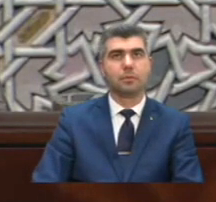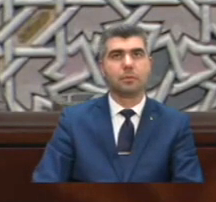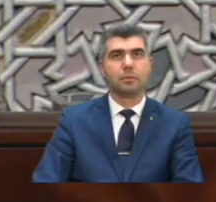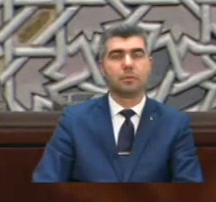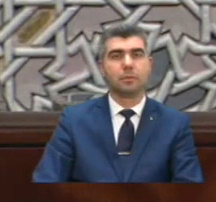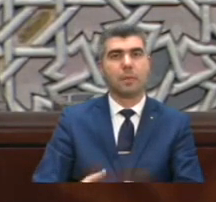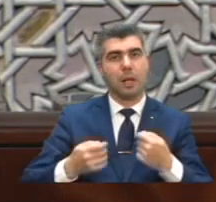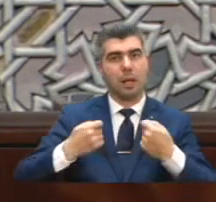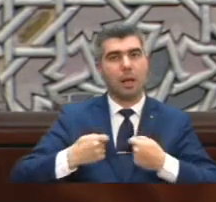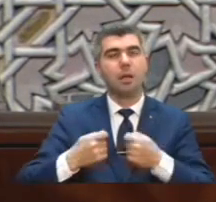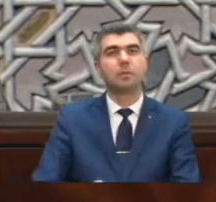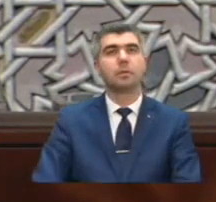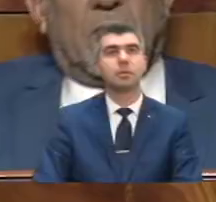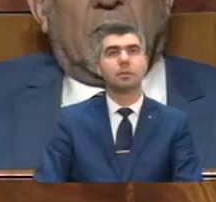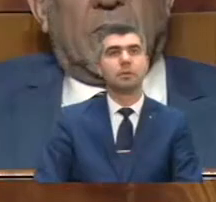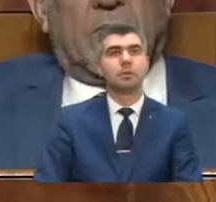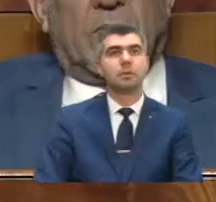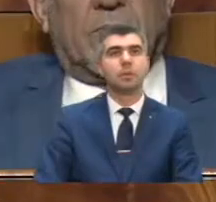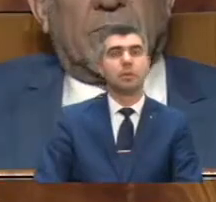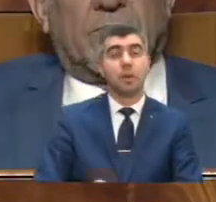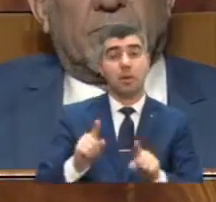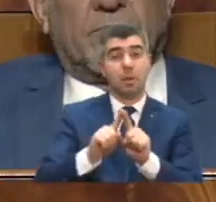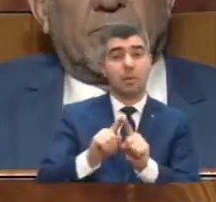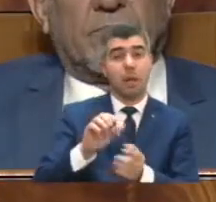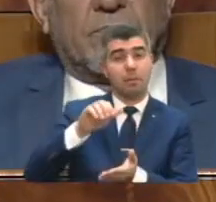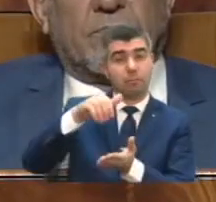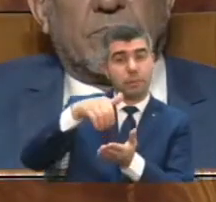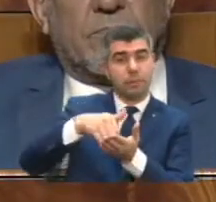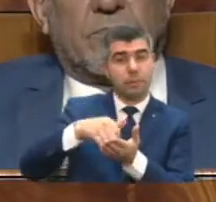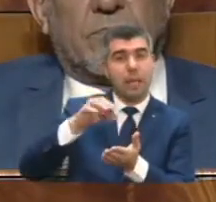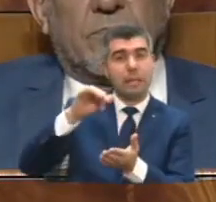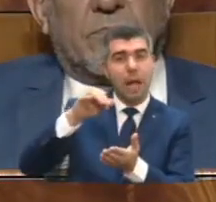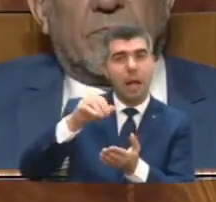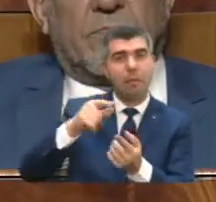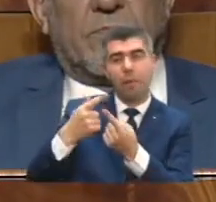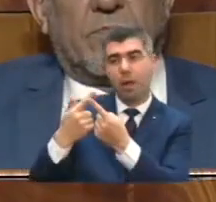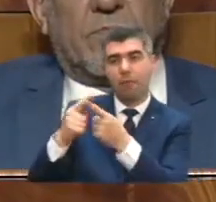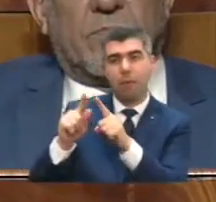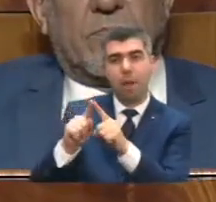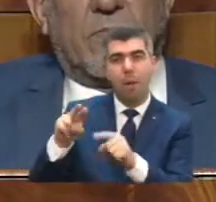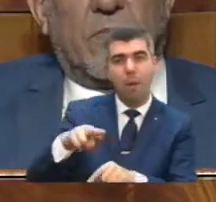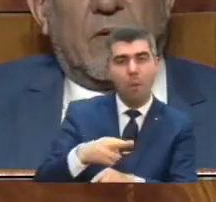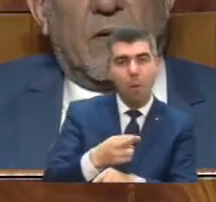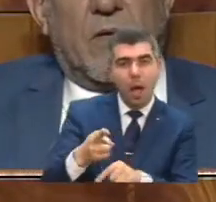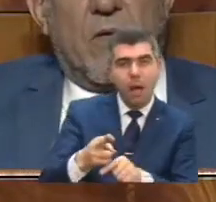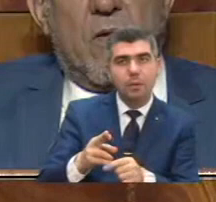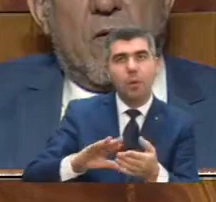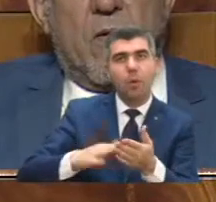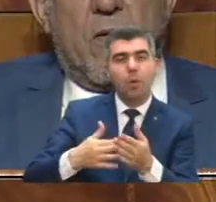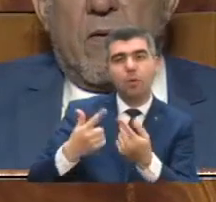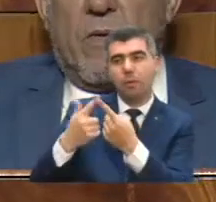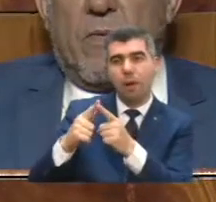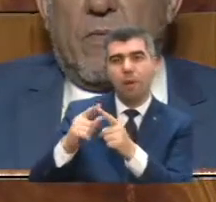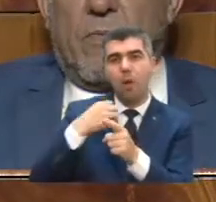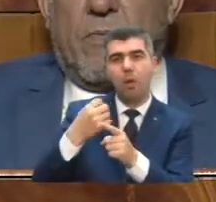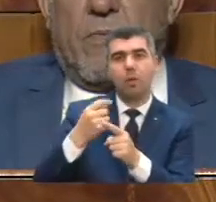سيد الرئيس، سيد الوزير، المقالع العشوائية تسبب في تغيير مجاري الوديان والشعاب، مما يؤدي إلى